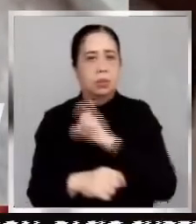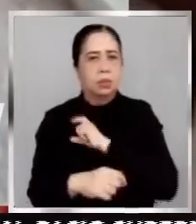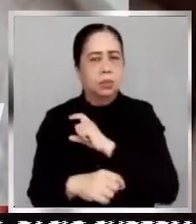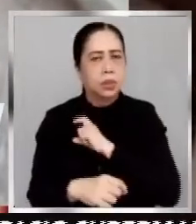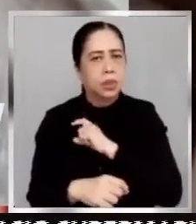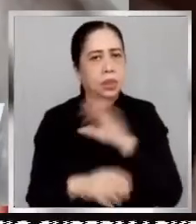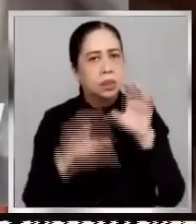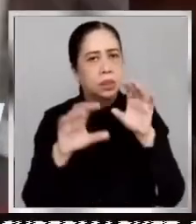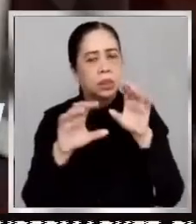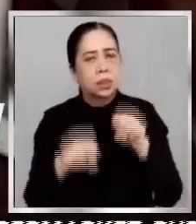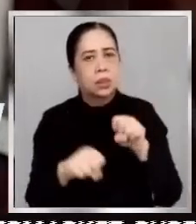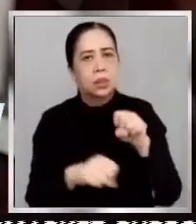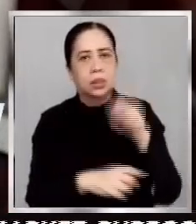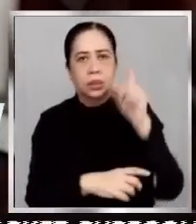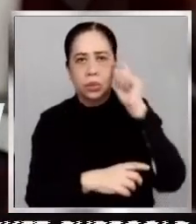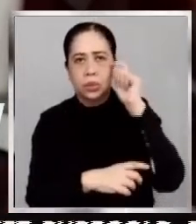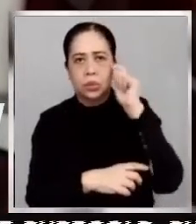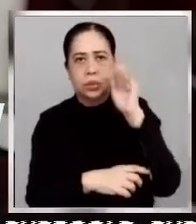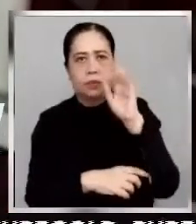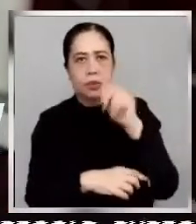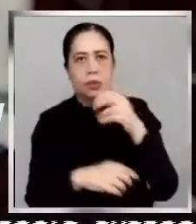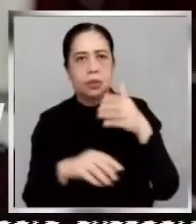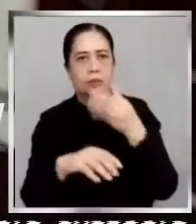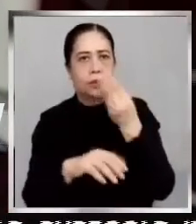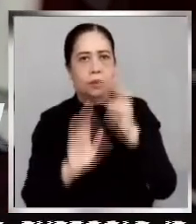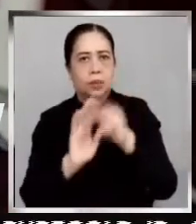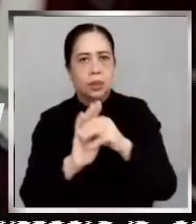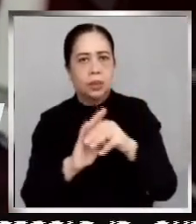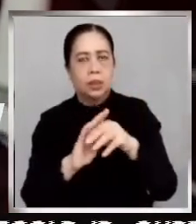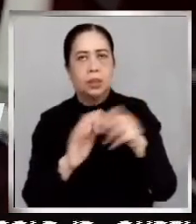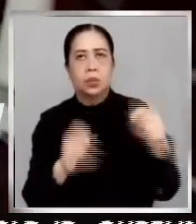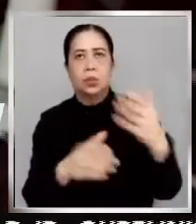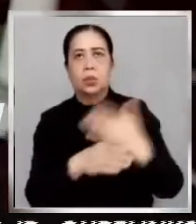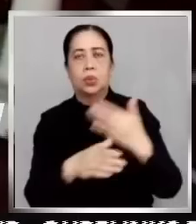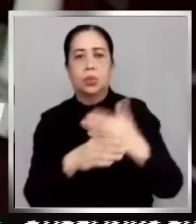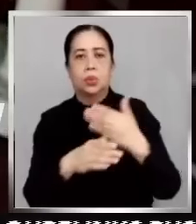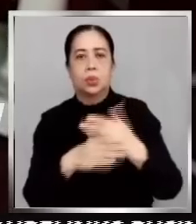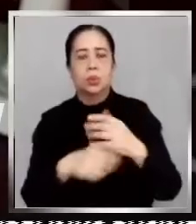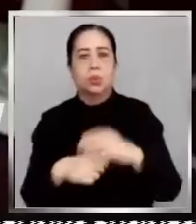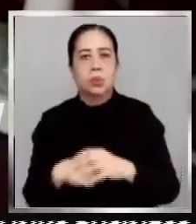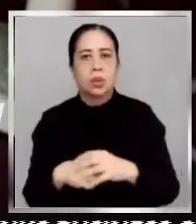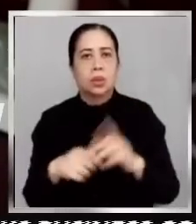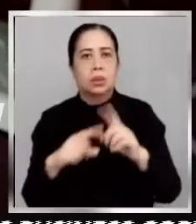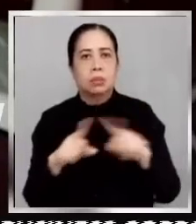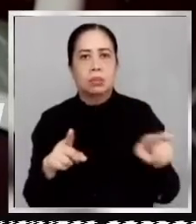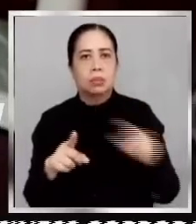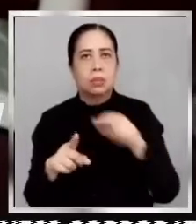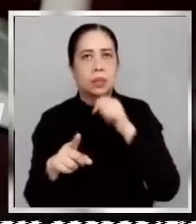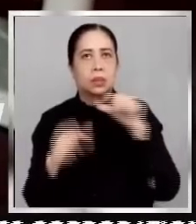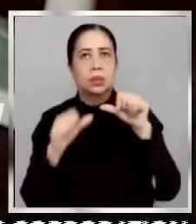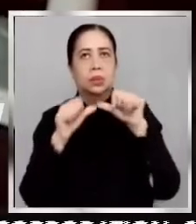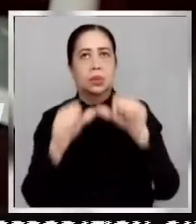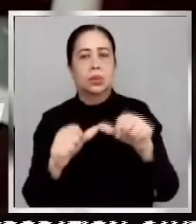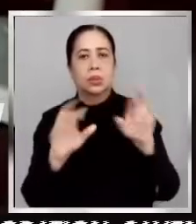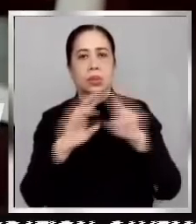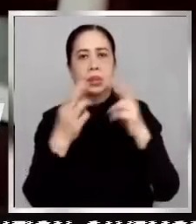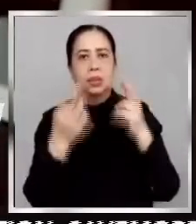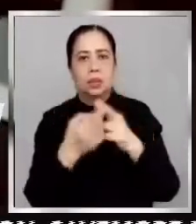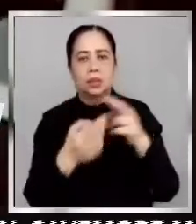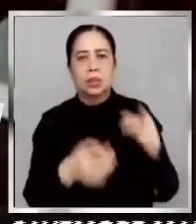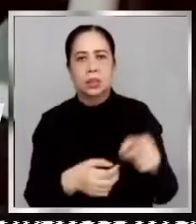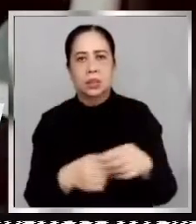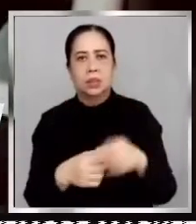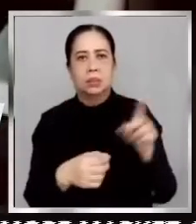si sanorias ilang minuto matapos mangyari ang panggugulo sa lamay pero hindi na itinuloy ng mga kaanak ng yumao ang